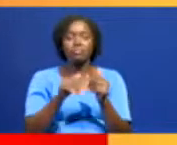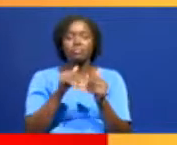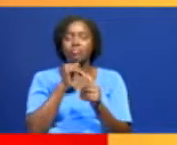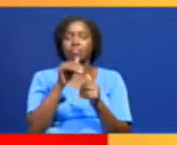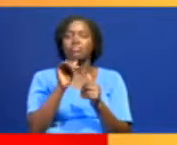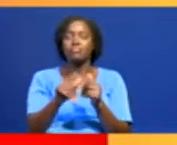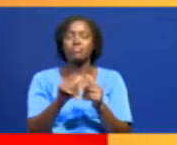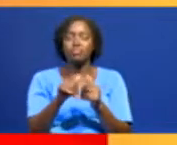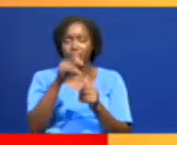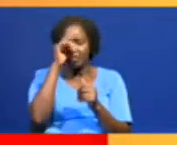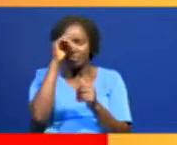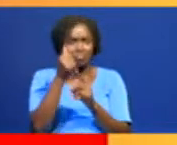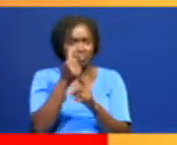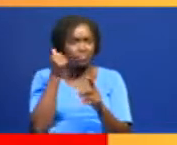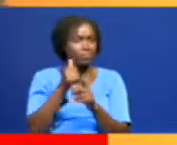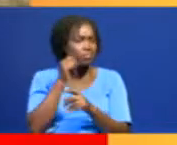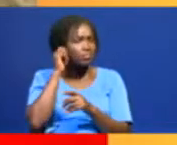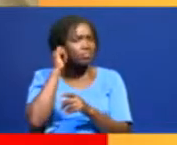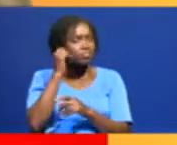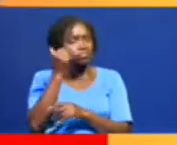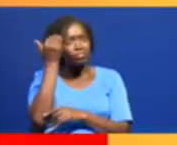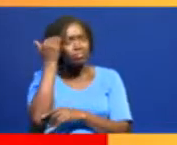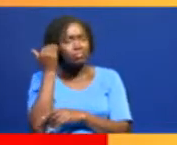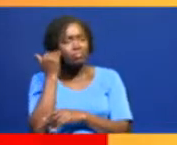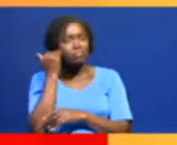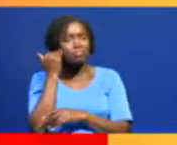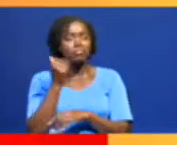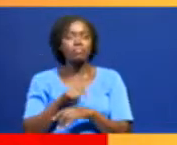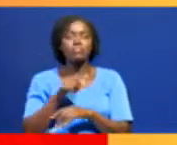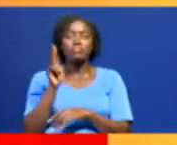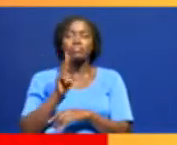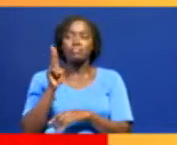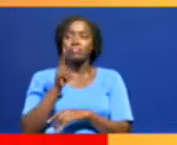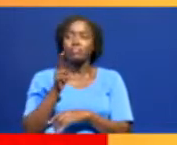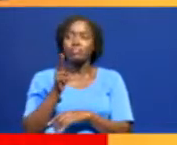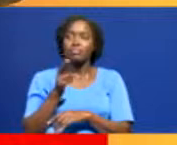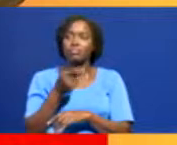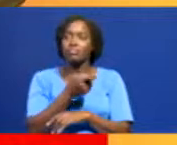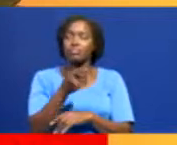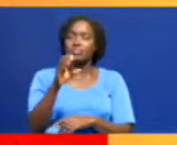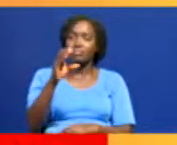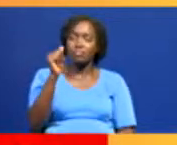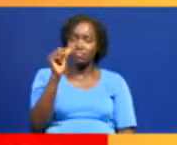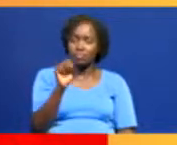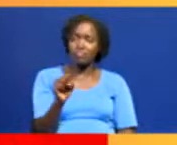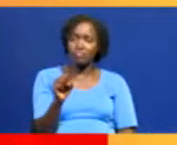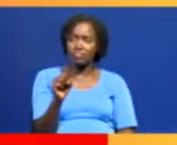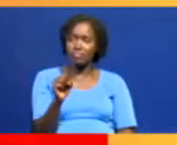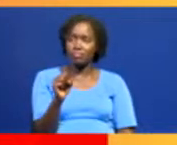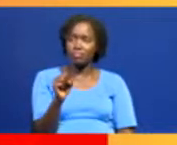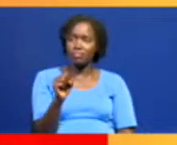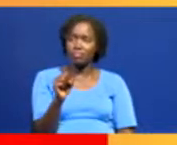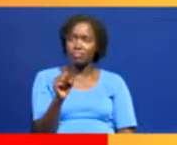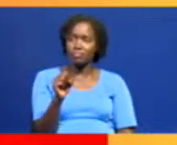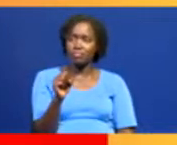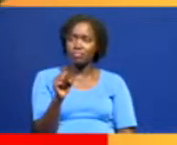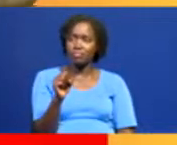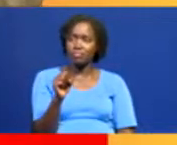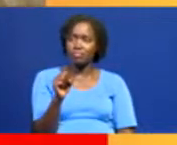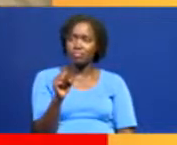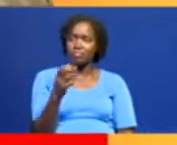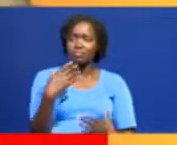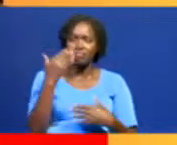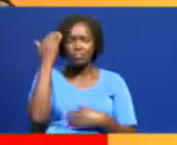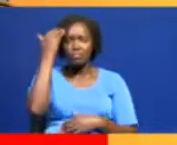serikali imekataa kufuata kotini. Wakati wa Uhuru Kenyatta, CAS, hizi positions ambazo sasa ziko haziko, watu